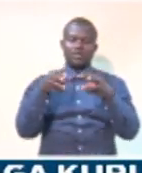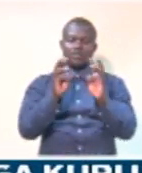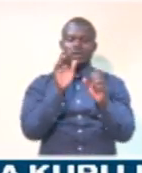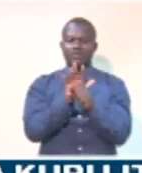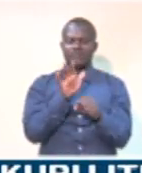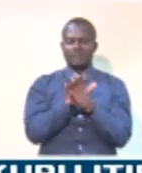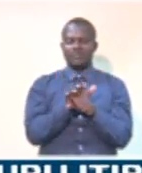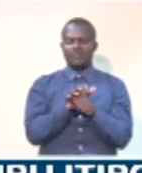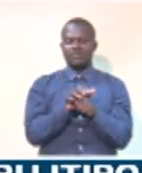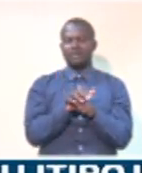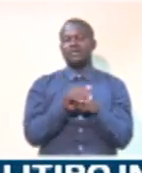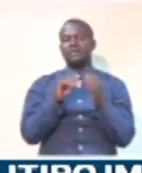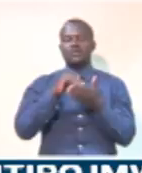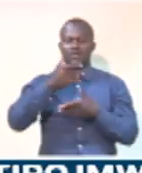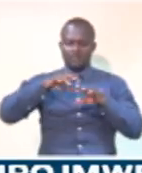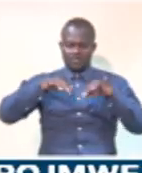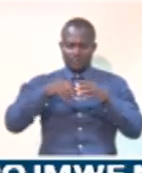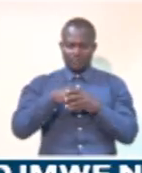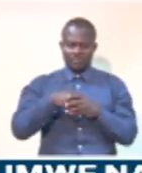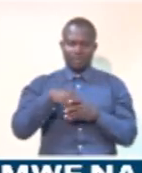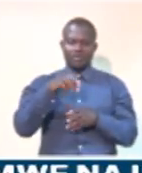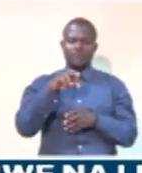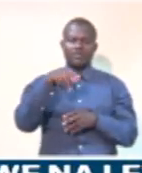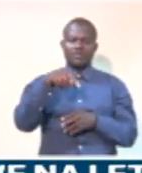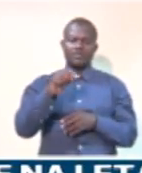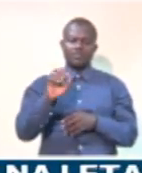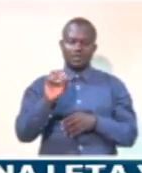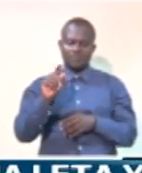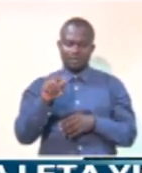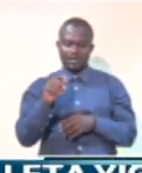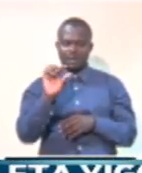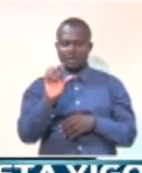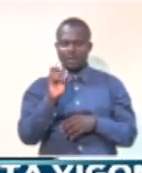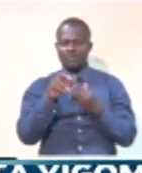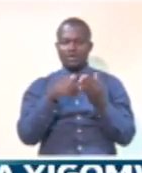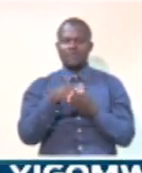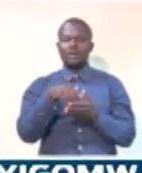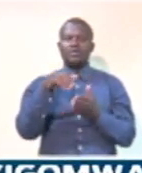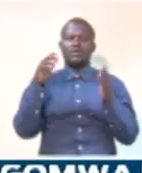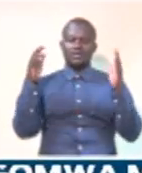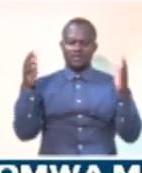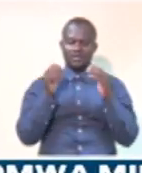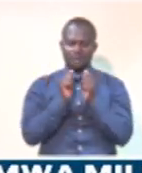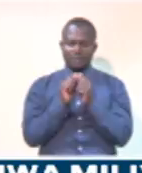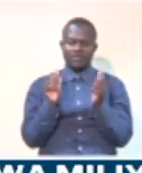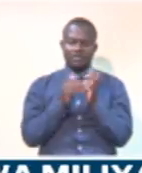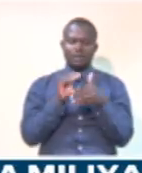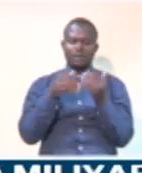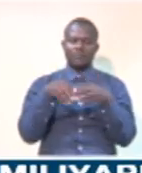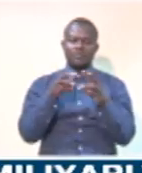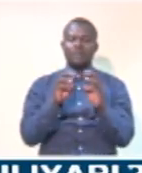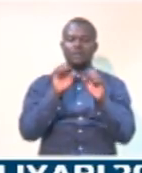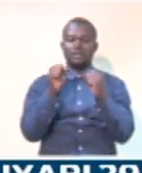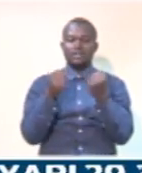mashaka akoresha kuri laptop kuri computer yaba ari imwe ntoya cyangwa se desktop nini hari uri gushyira system